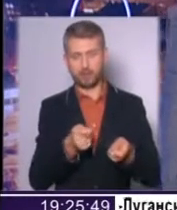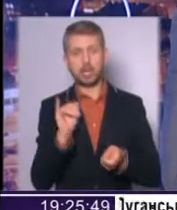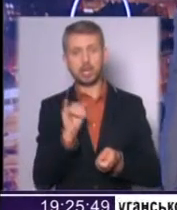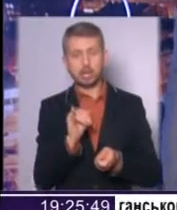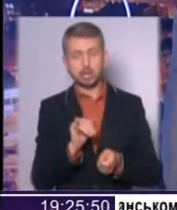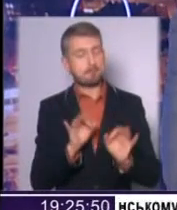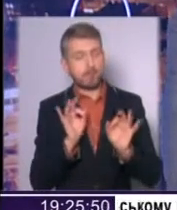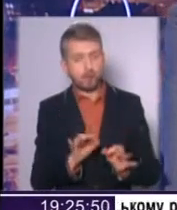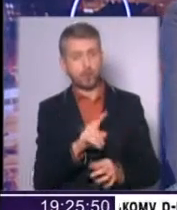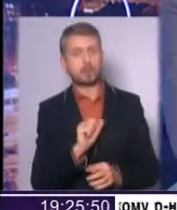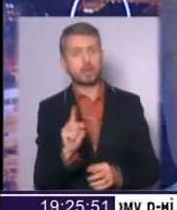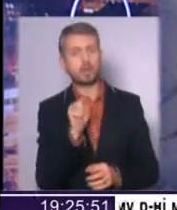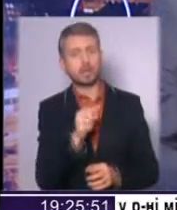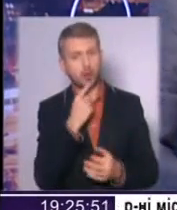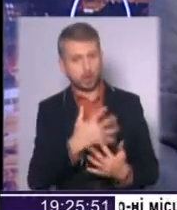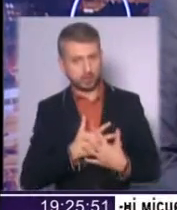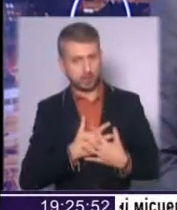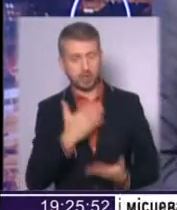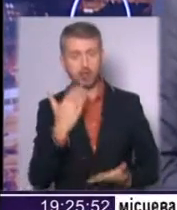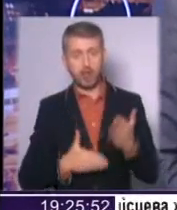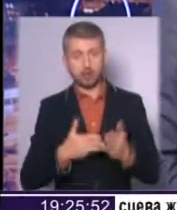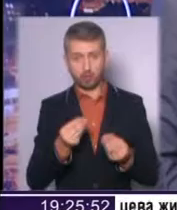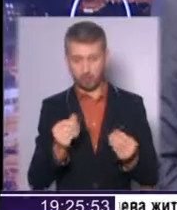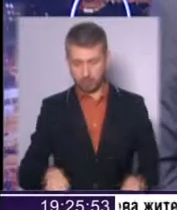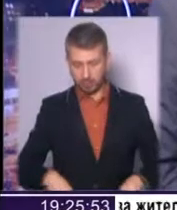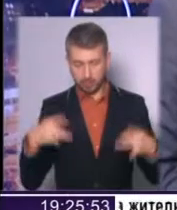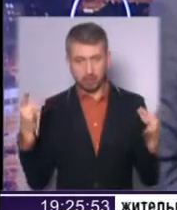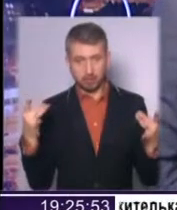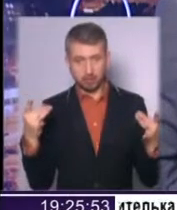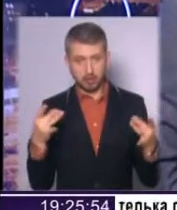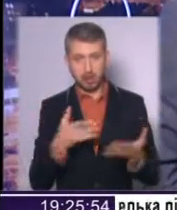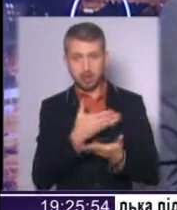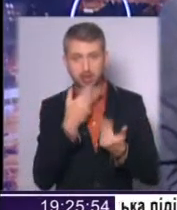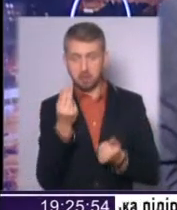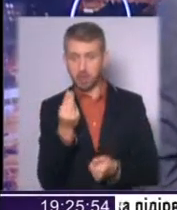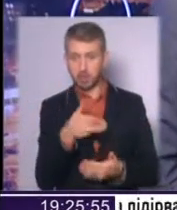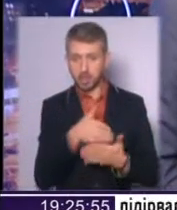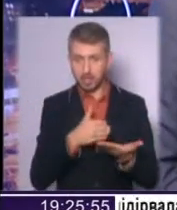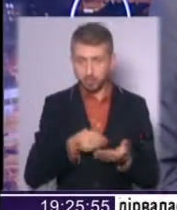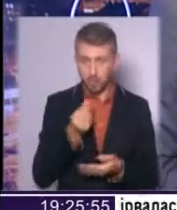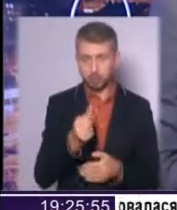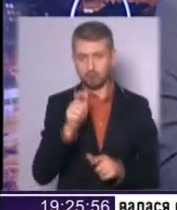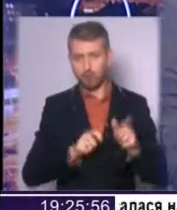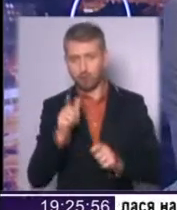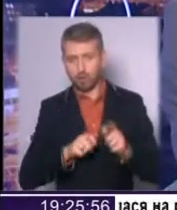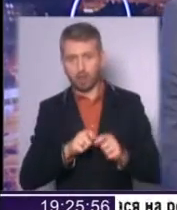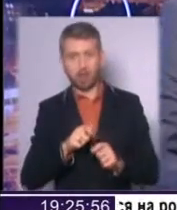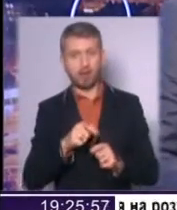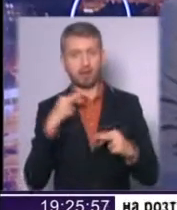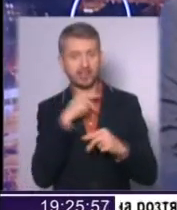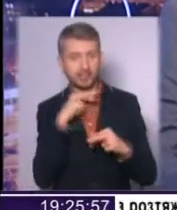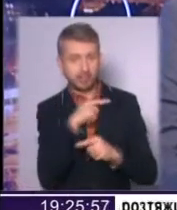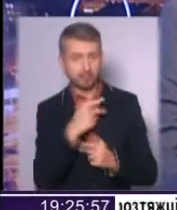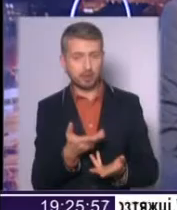знаєте, зневіру в людей. Тому, в принципі, от ті заяви, що ви казали, що там замінували парламент, дай Бог, що було правда, ніби